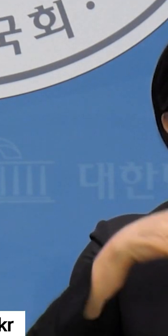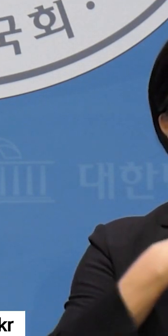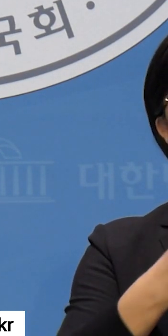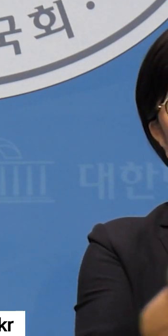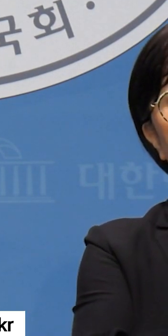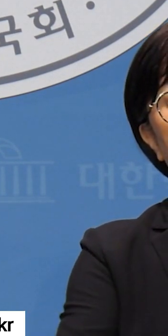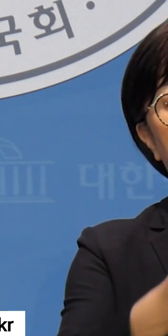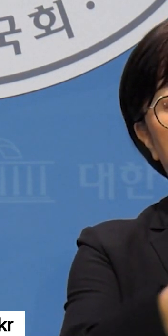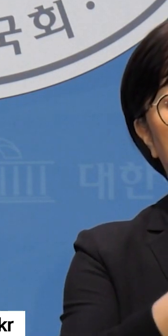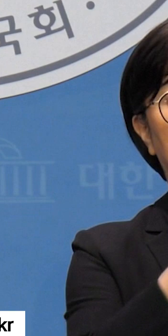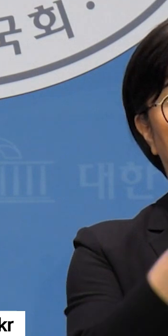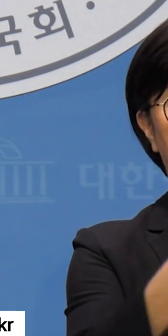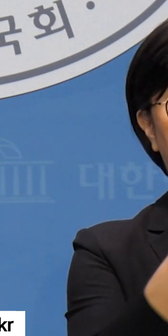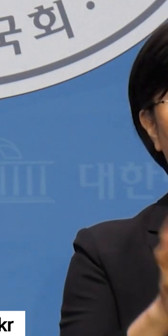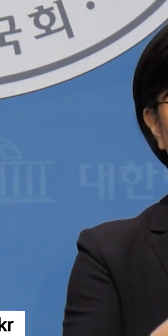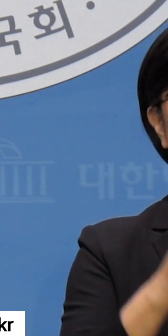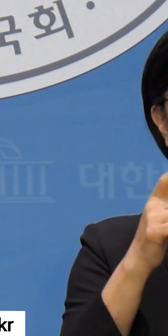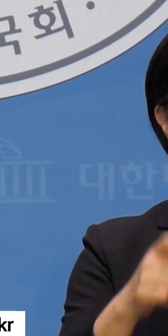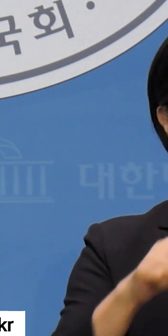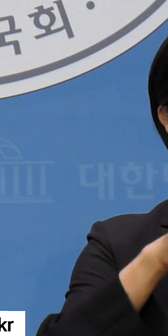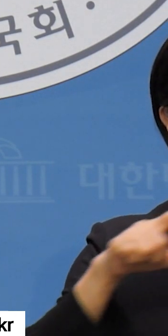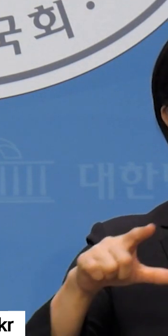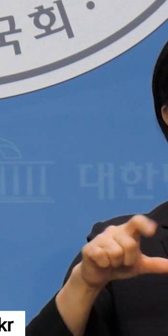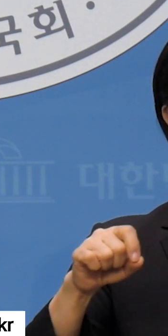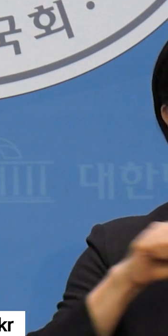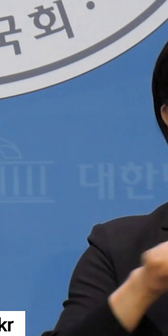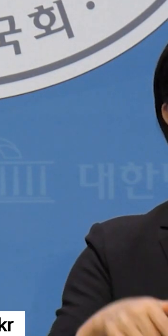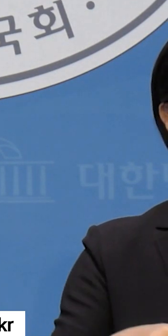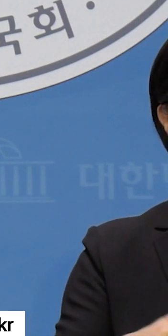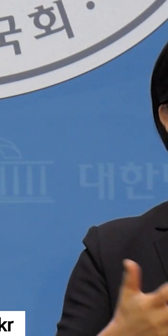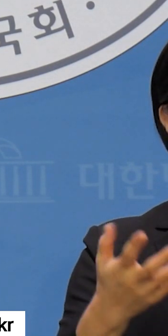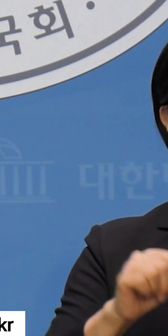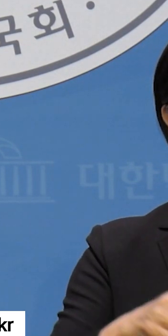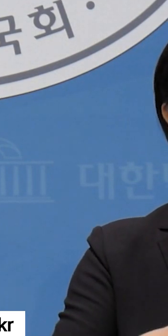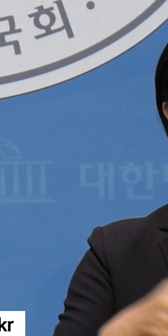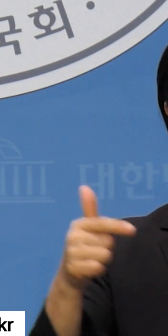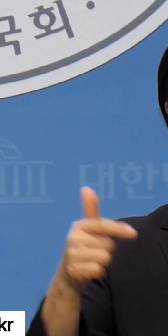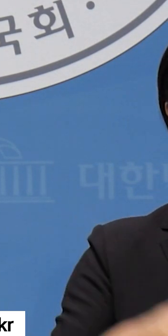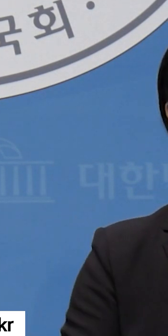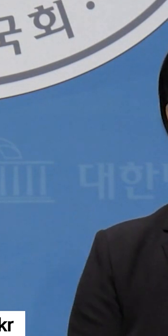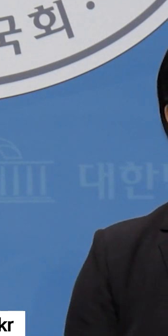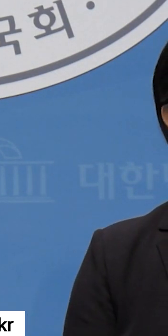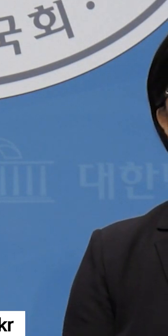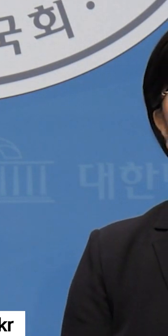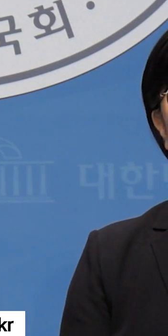행정안전위원회에서는 야당 단독으로 지역화폐 예산을 7천억 원이나 증액시켰고